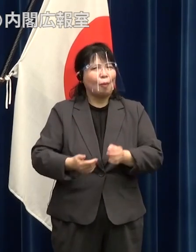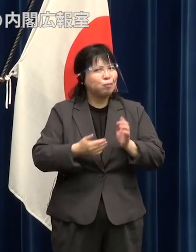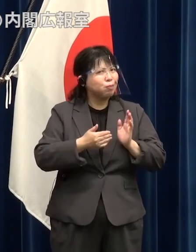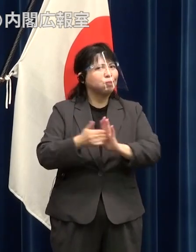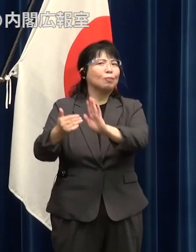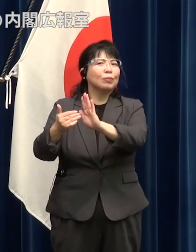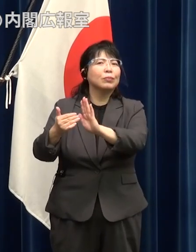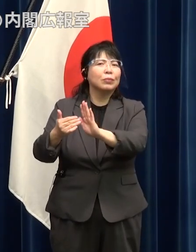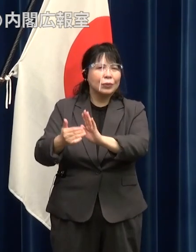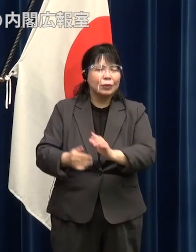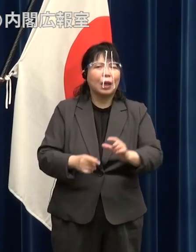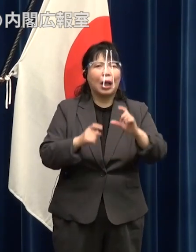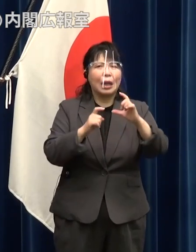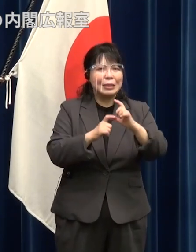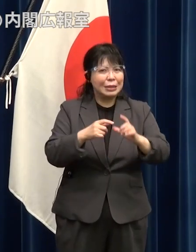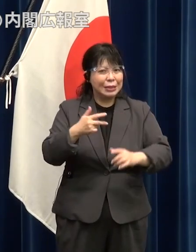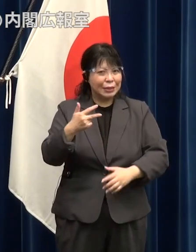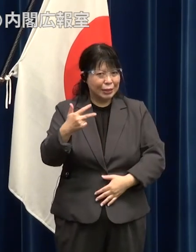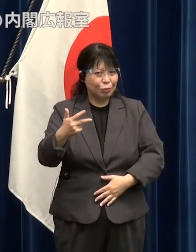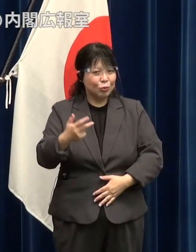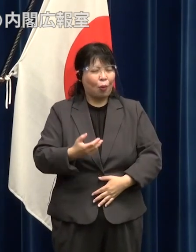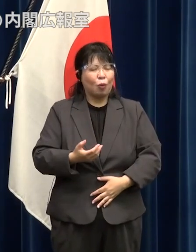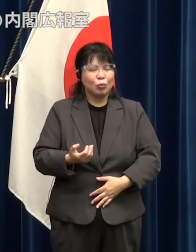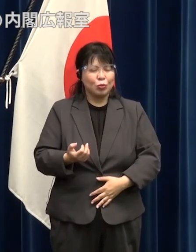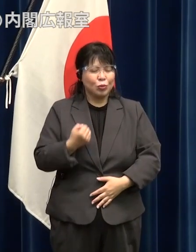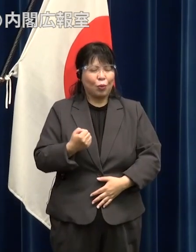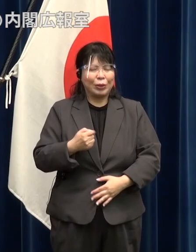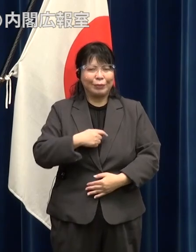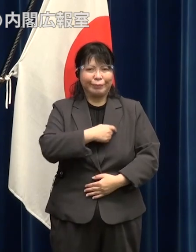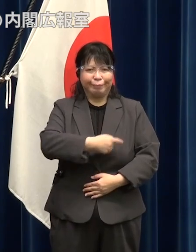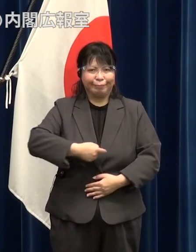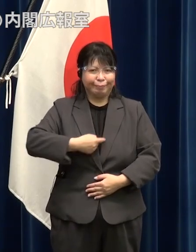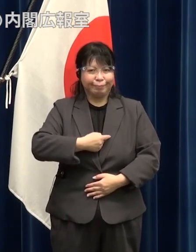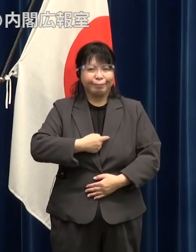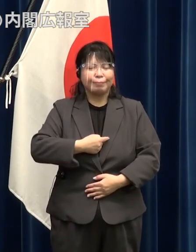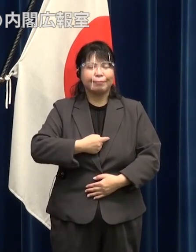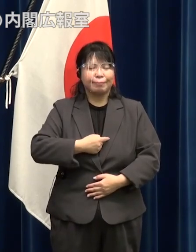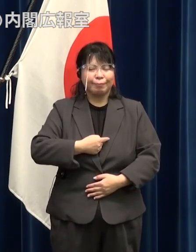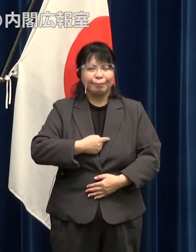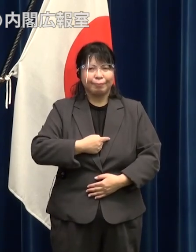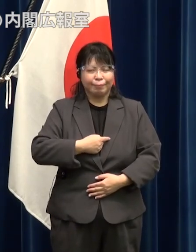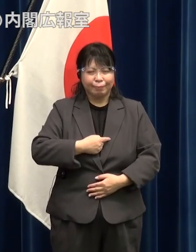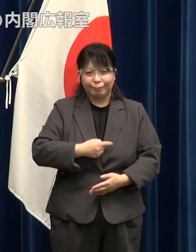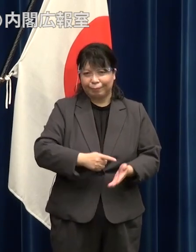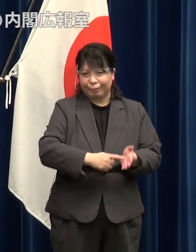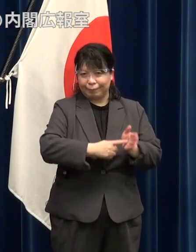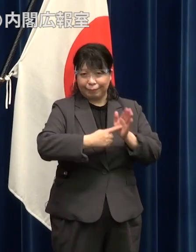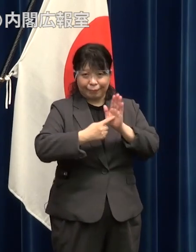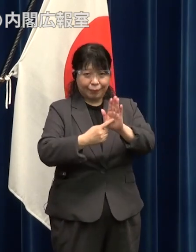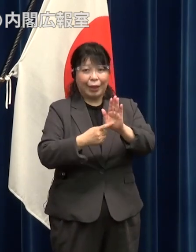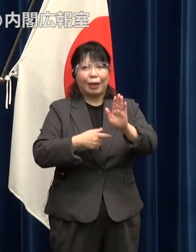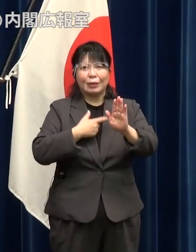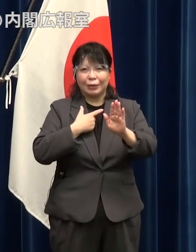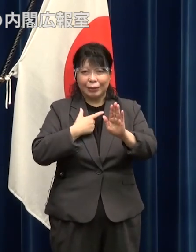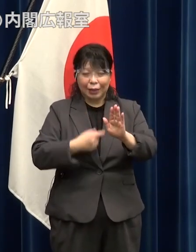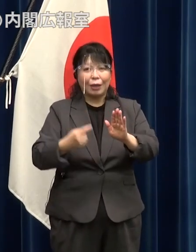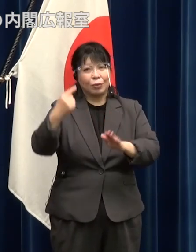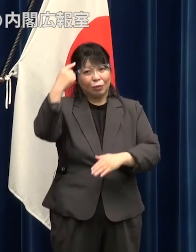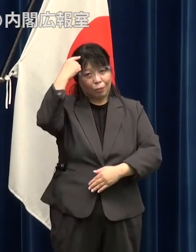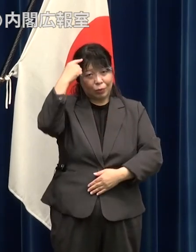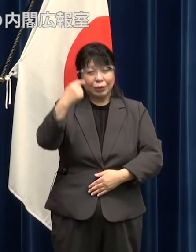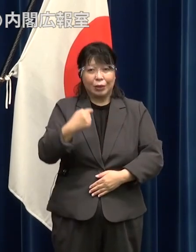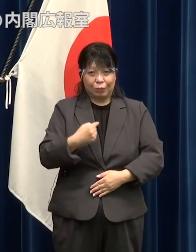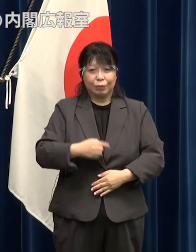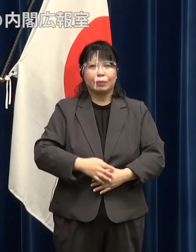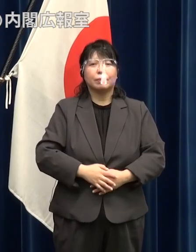という、まあ、G7 の強い意志を、まあ、歴史に残る重みを持って、したいと考えています。まあ、そ